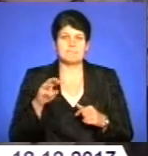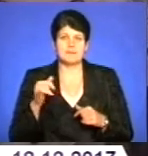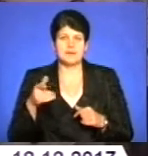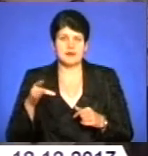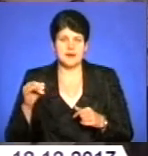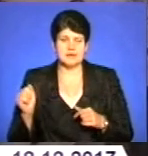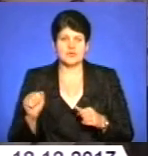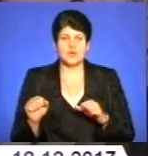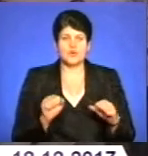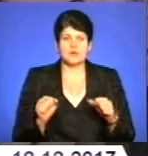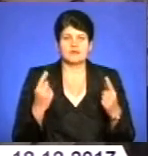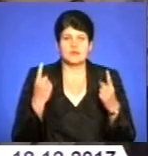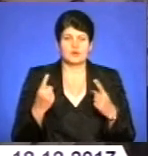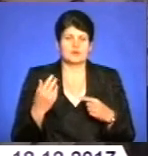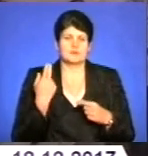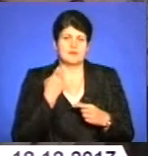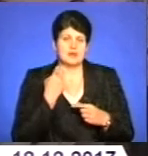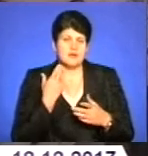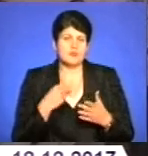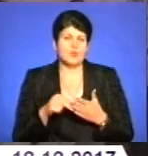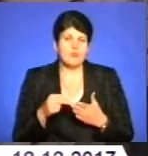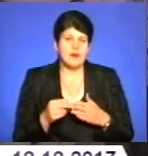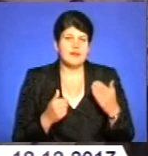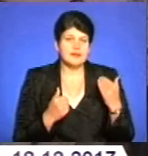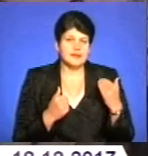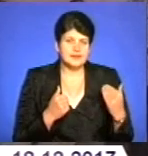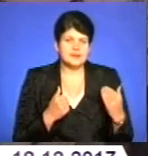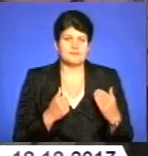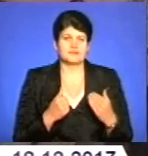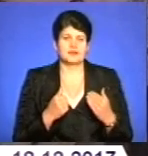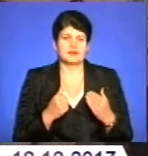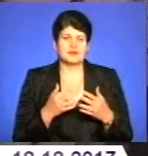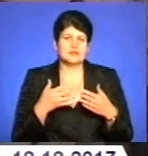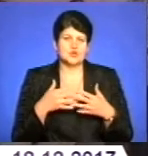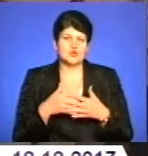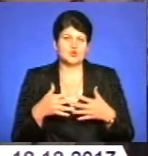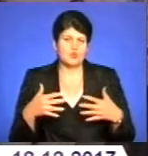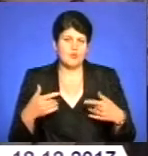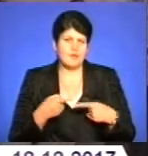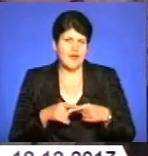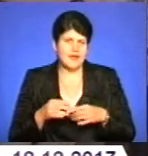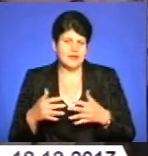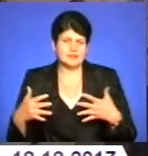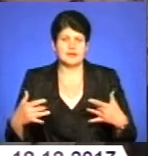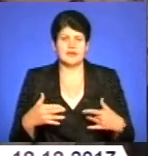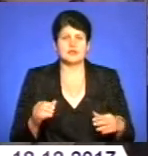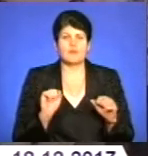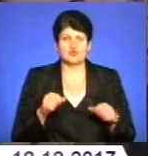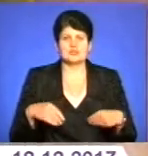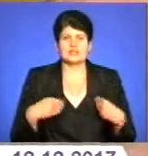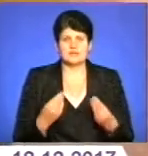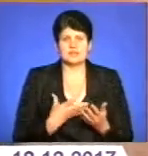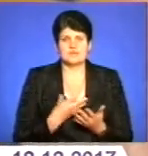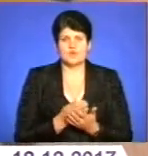Великої Британії закупляли їм інструменти, речі, якими вони можуть надавати свої